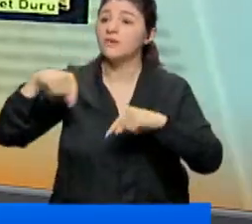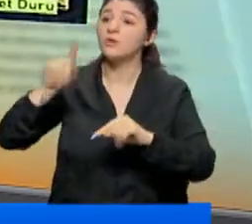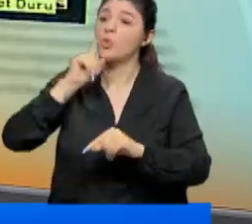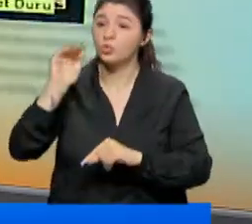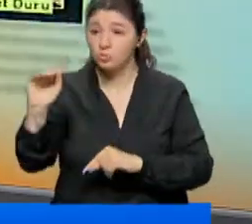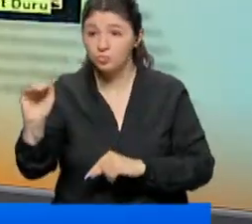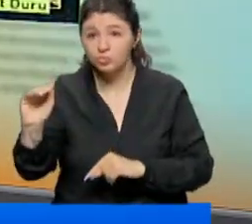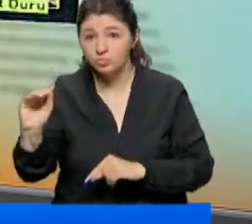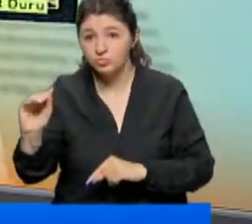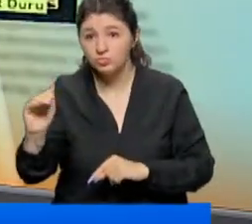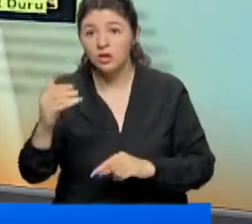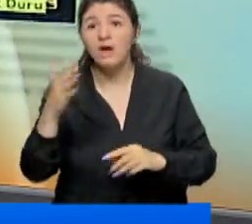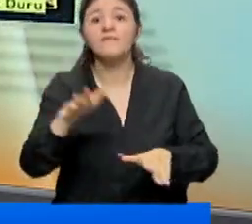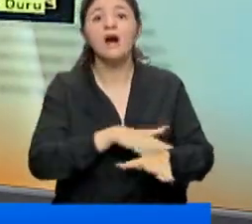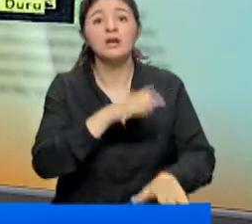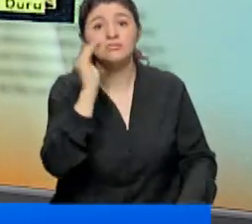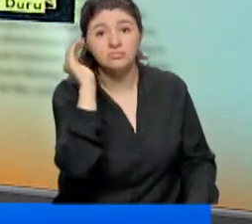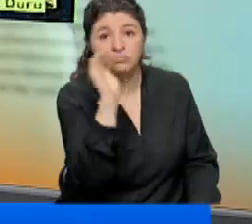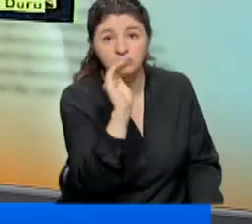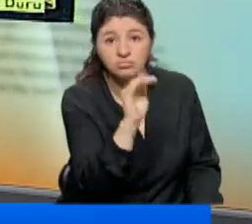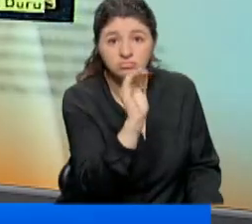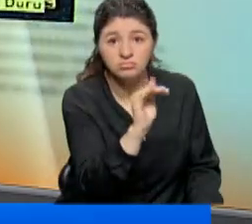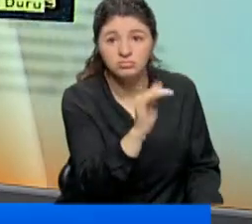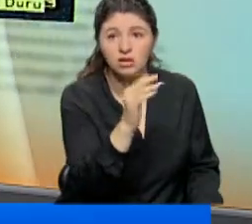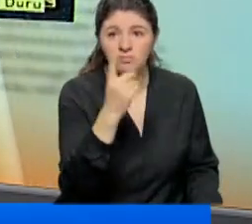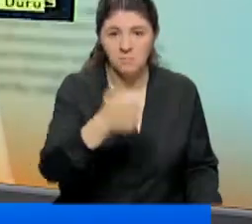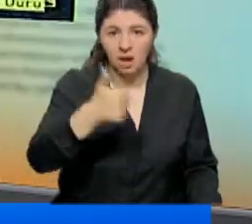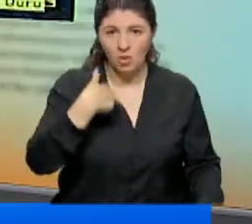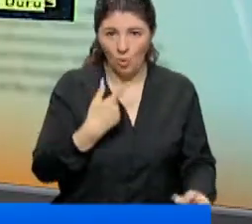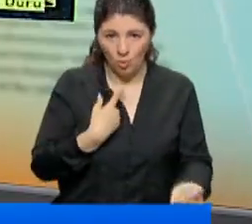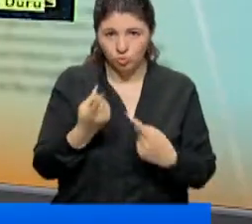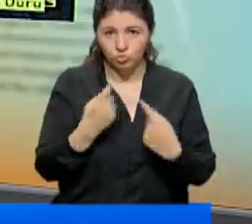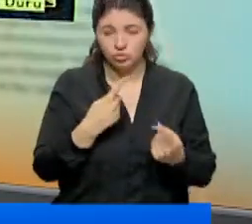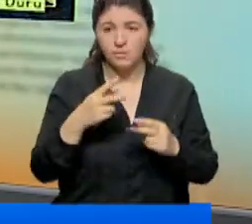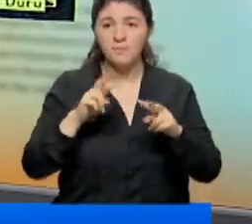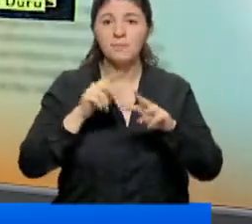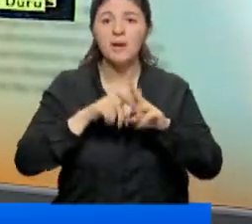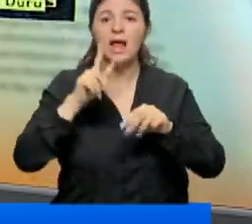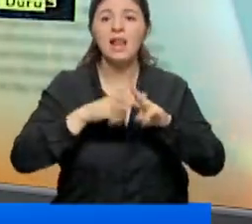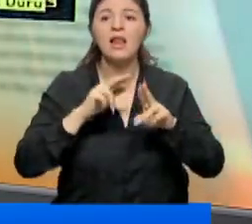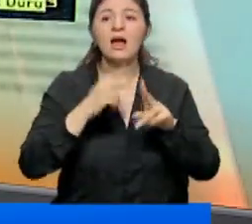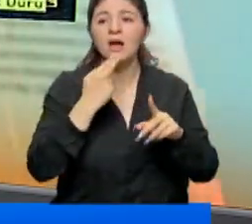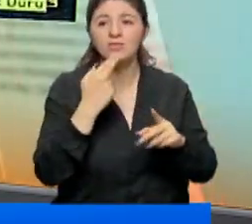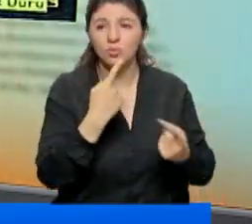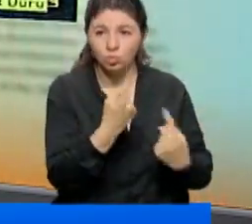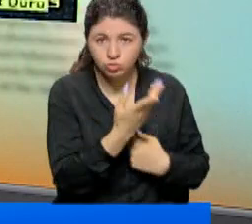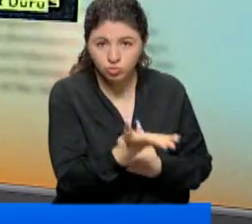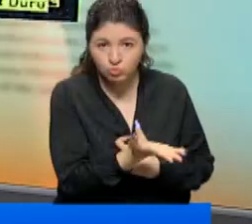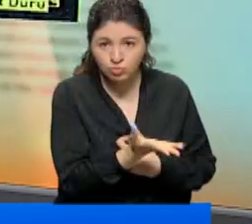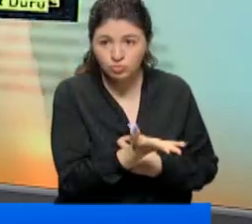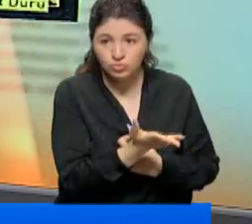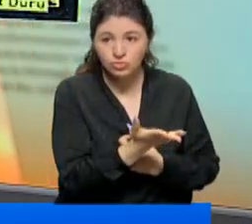çevrelerine sordum Fu valiliklere sordum bir bak ama da konuştum Melek mosso ya da konuştum